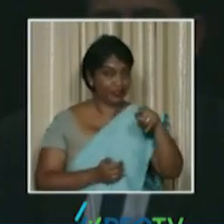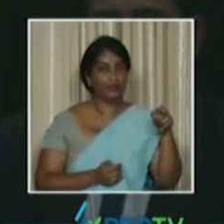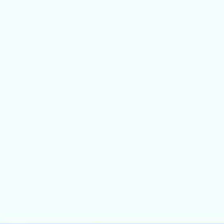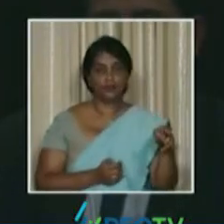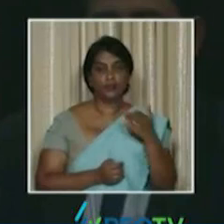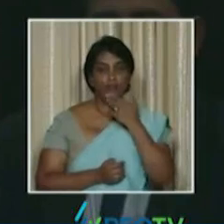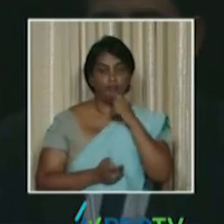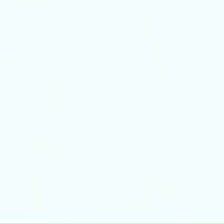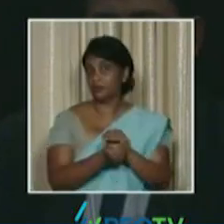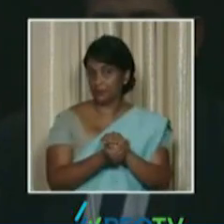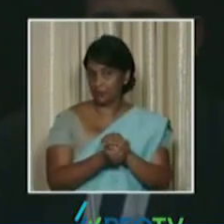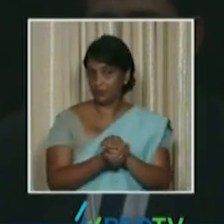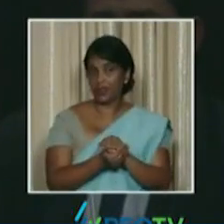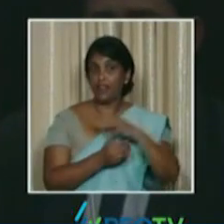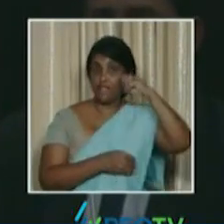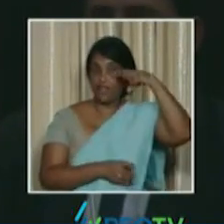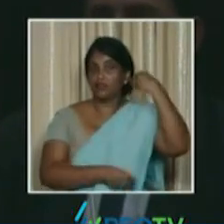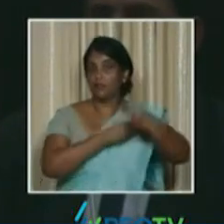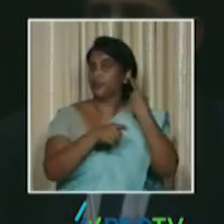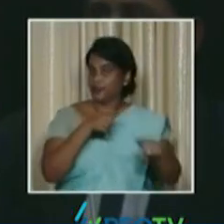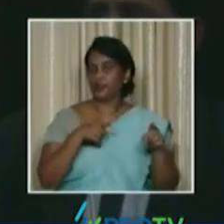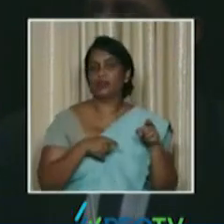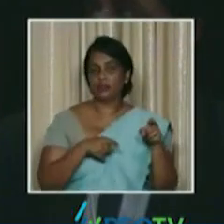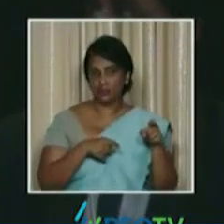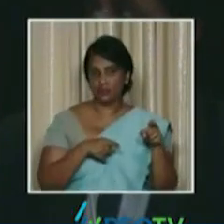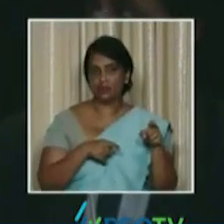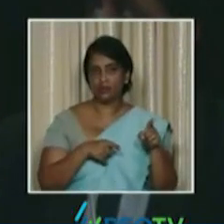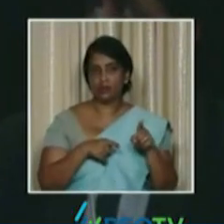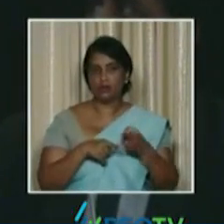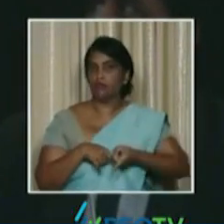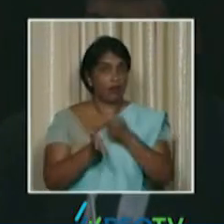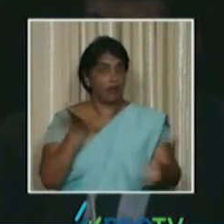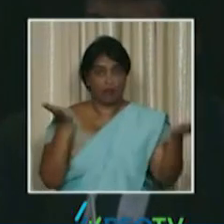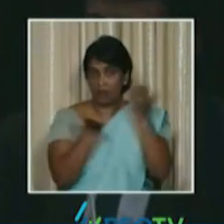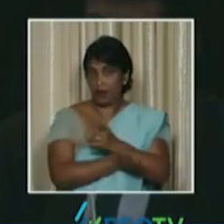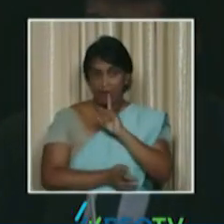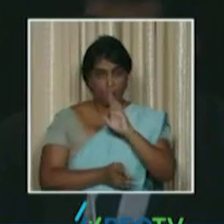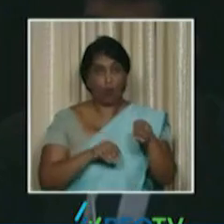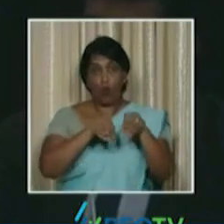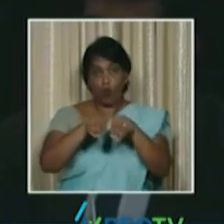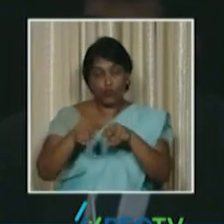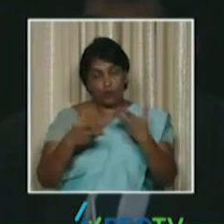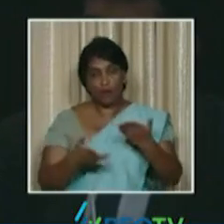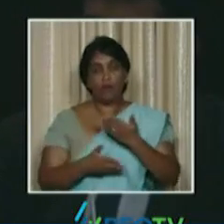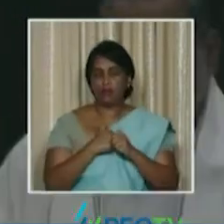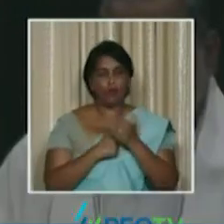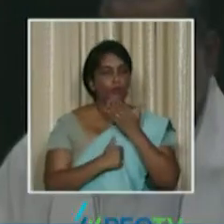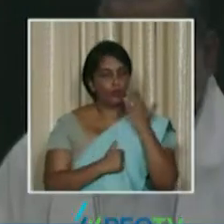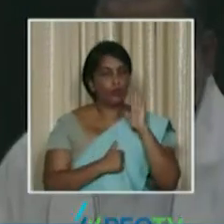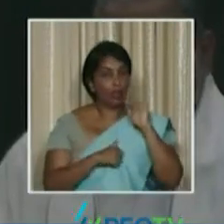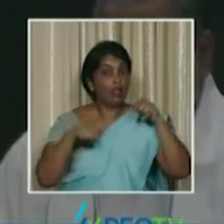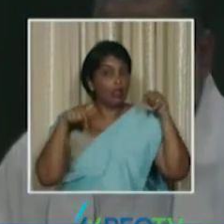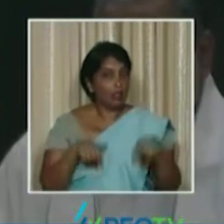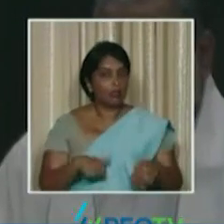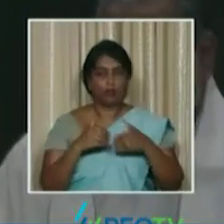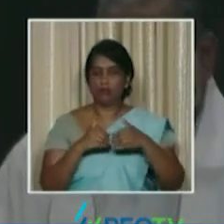ජලය එකරාශී වෙන්නේ විදුලි උත්පාදනය වෙනුවෙන්ම පමණයි එතකොට කිසිම එකඟතාවයක් නැහැ කෘෂිකාර්මික හෝ වාරිමාර්ග කටයුතු වලට දැන් මේ